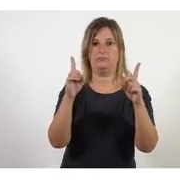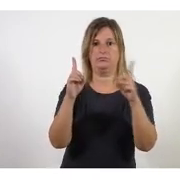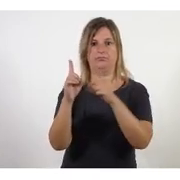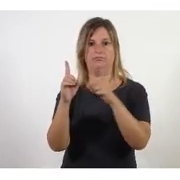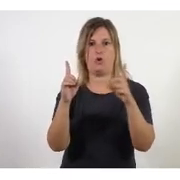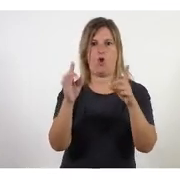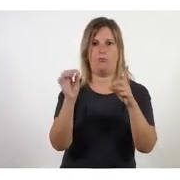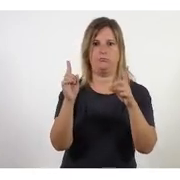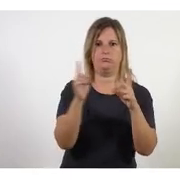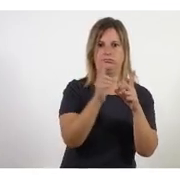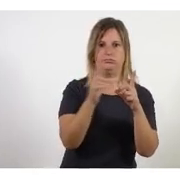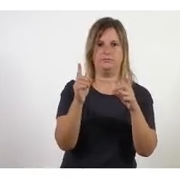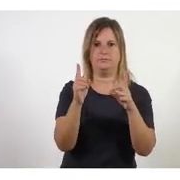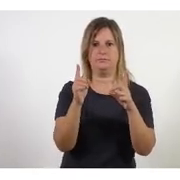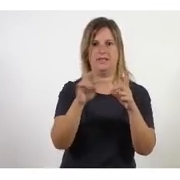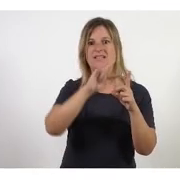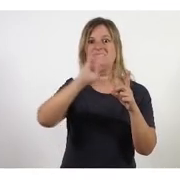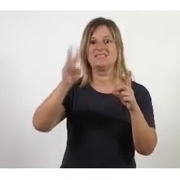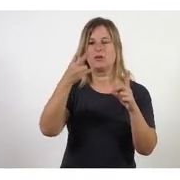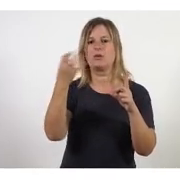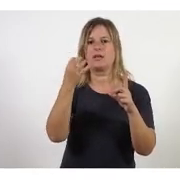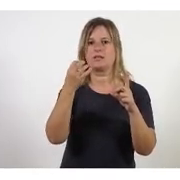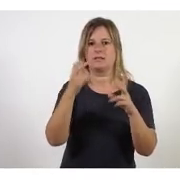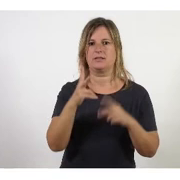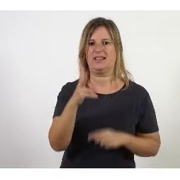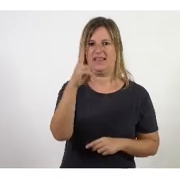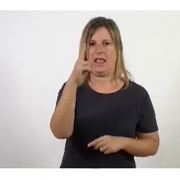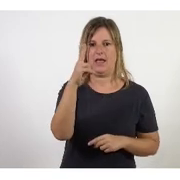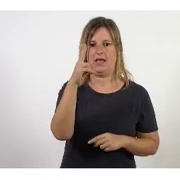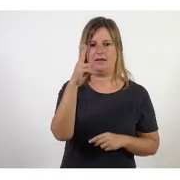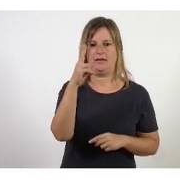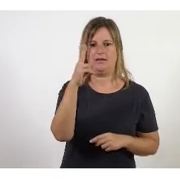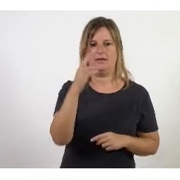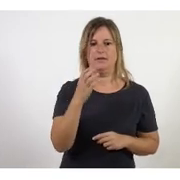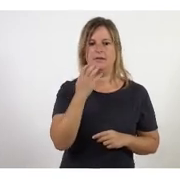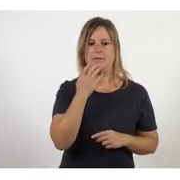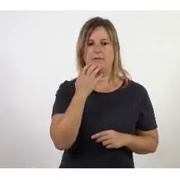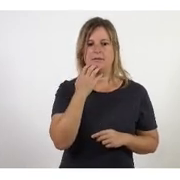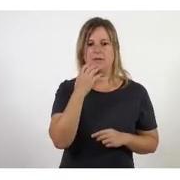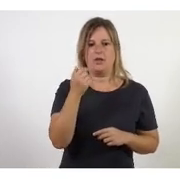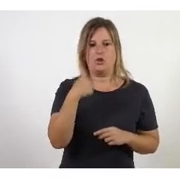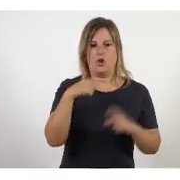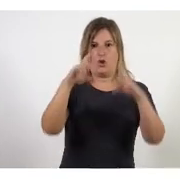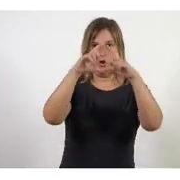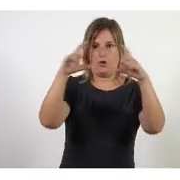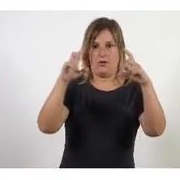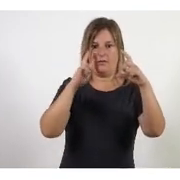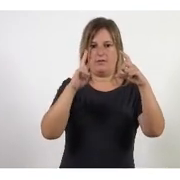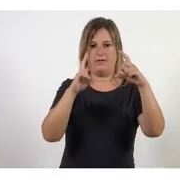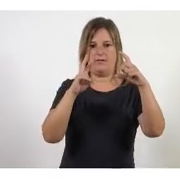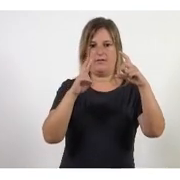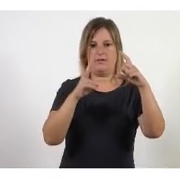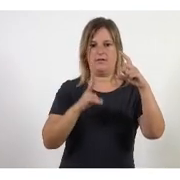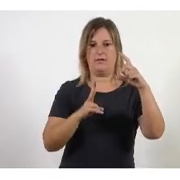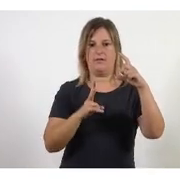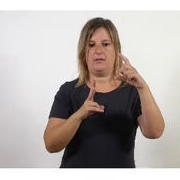segona manera és fer una tisorada, no tallar. Jo estic amb el meu clip i mira, fins aquí ja